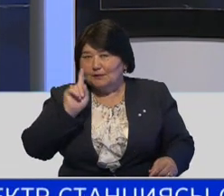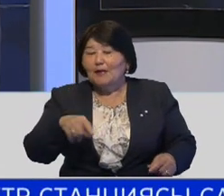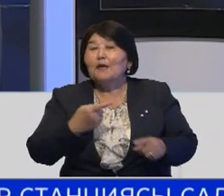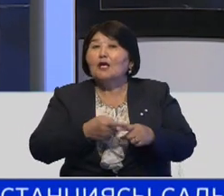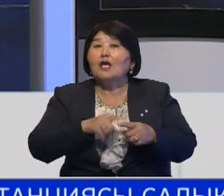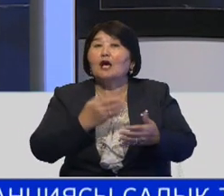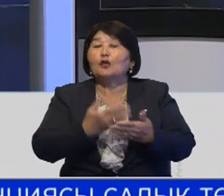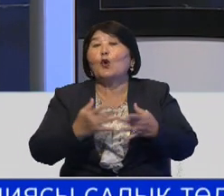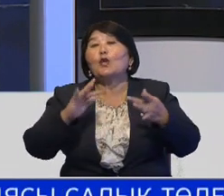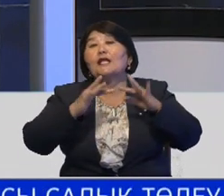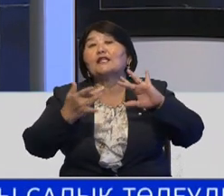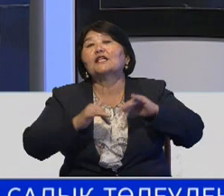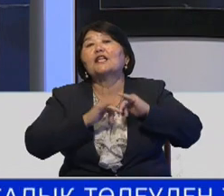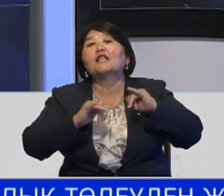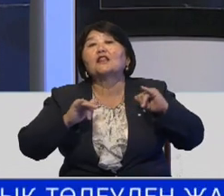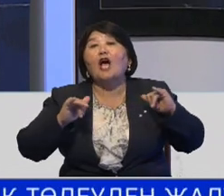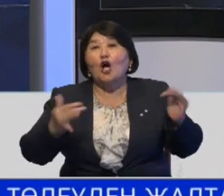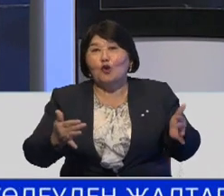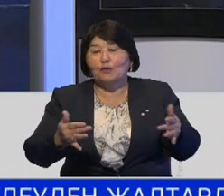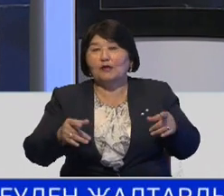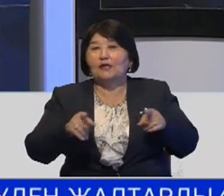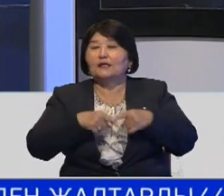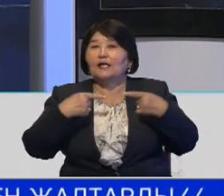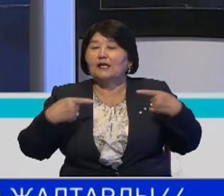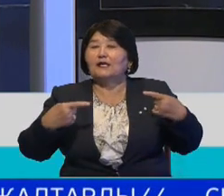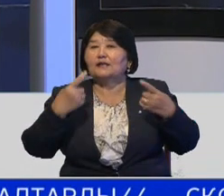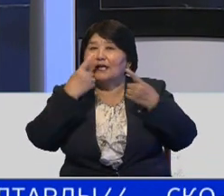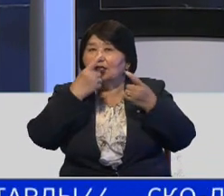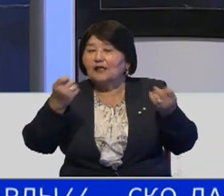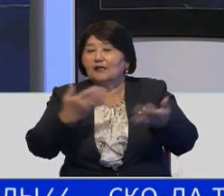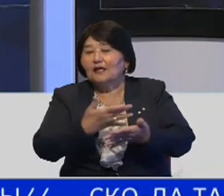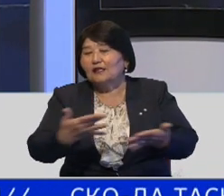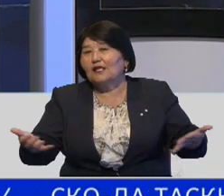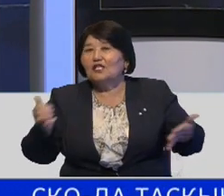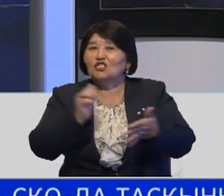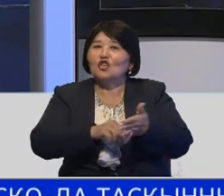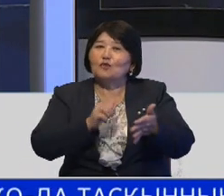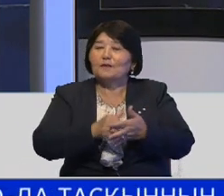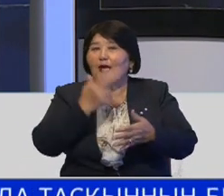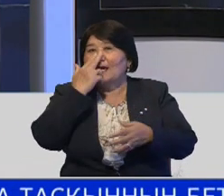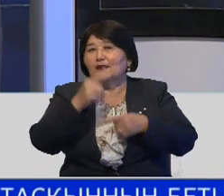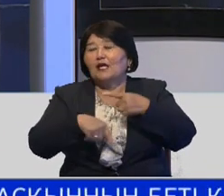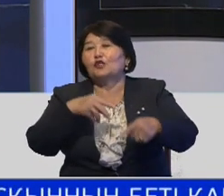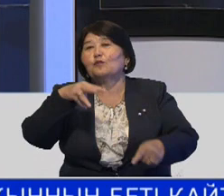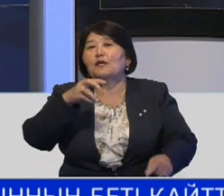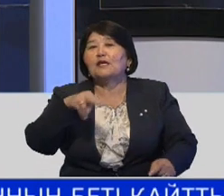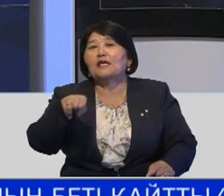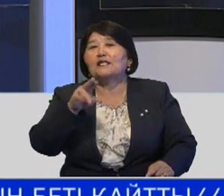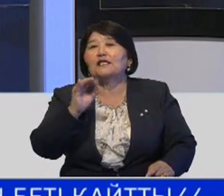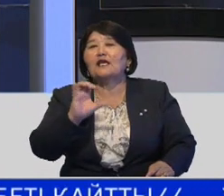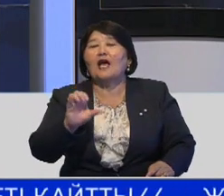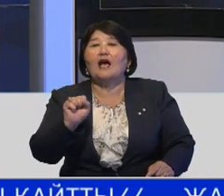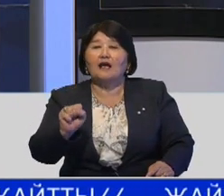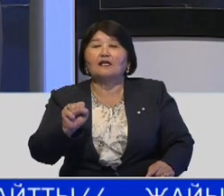яғни интернеттің дамуы, желінің келуі, басқа да осындай себептермен дәстүрлі медианың өзінің көрермені аудиториясы